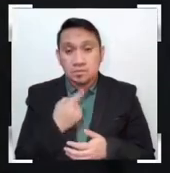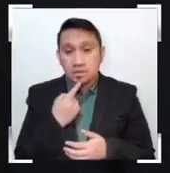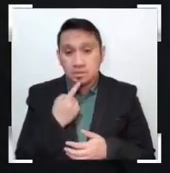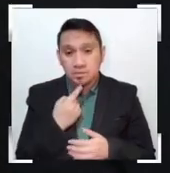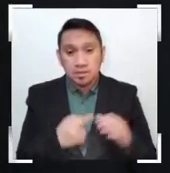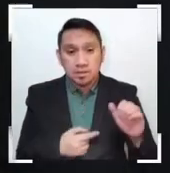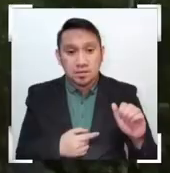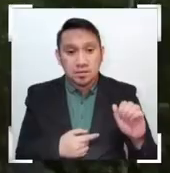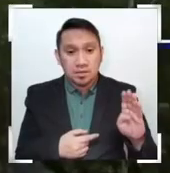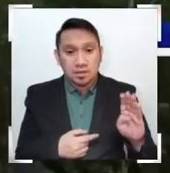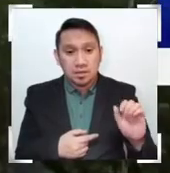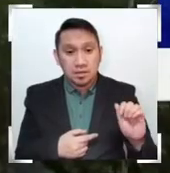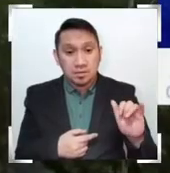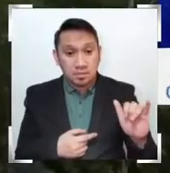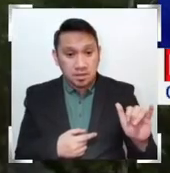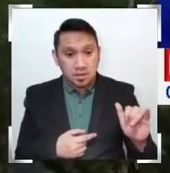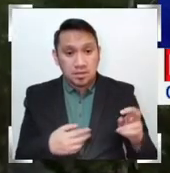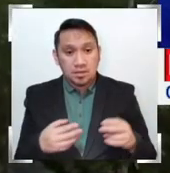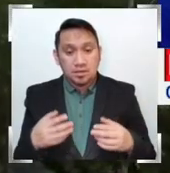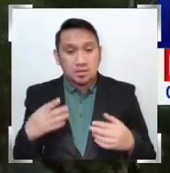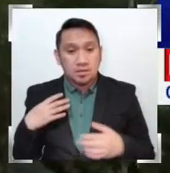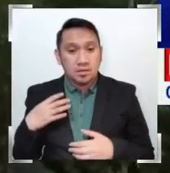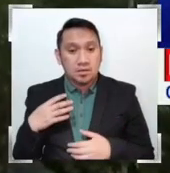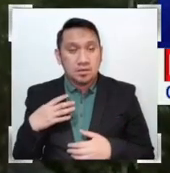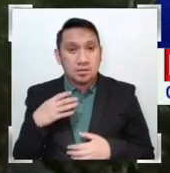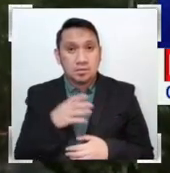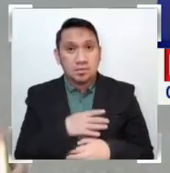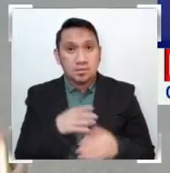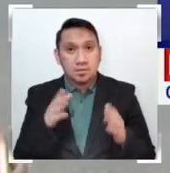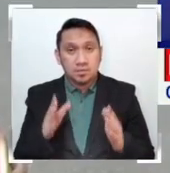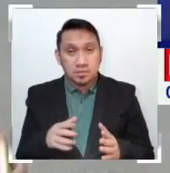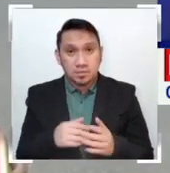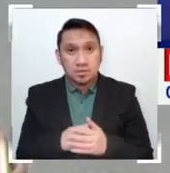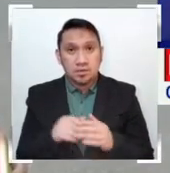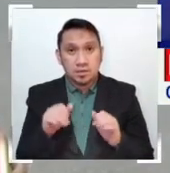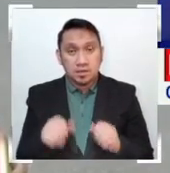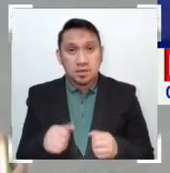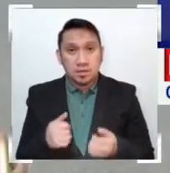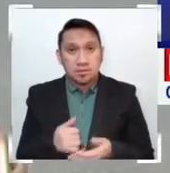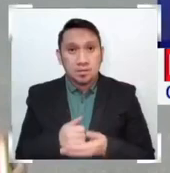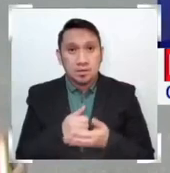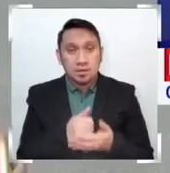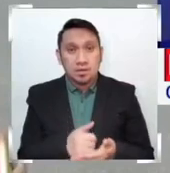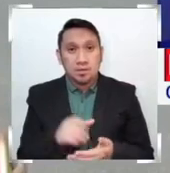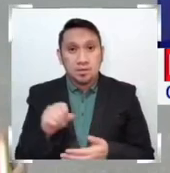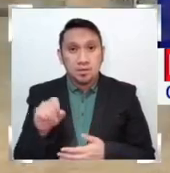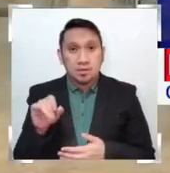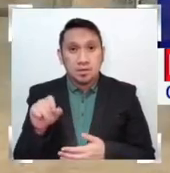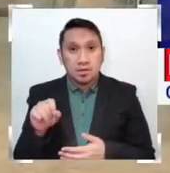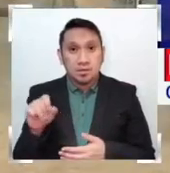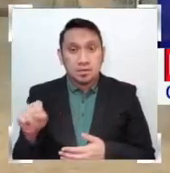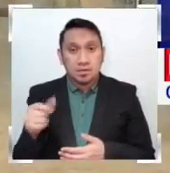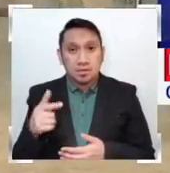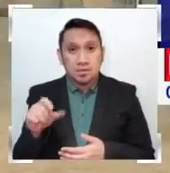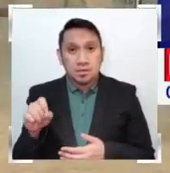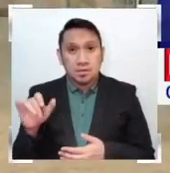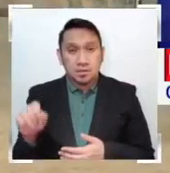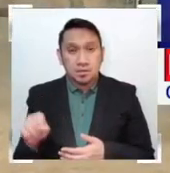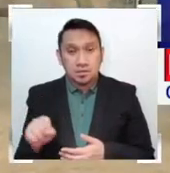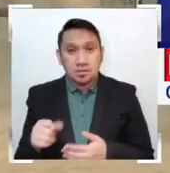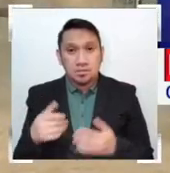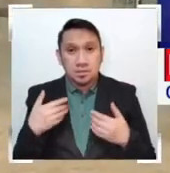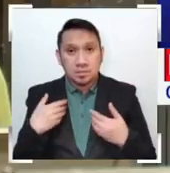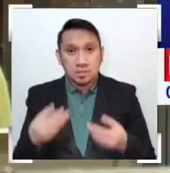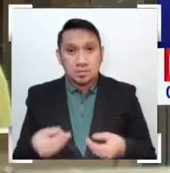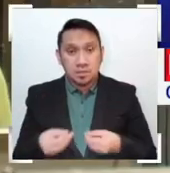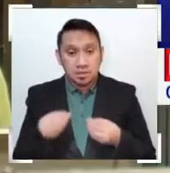Joey Salceda na makakatulong ang investment ng SSS at GSIS sa Maharlika Wealth Fund para makapagbigay ang mga ito